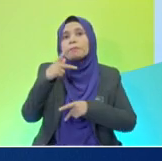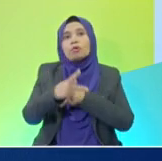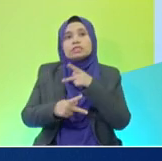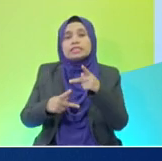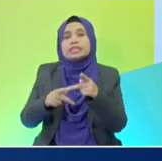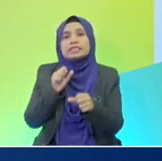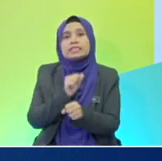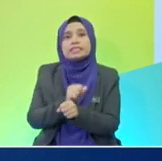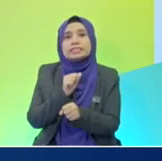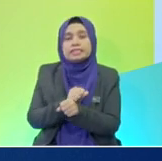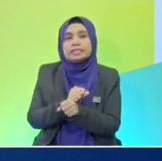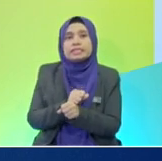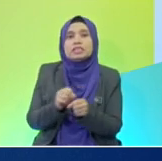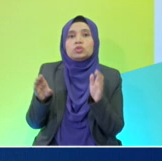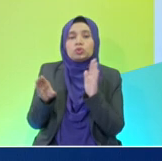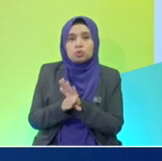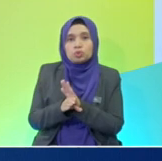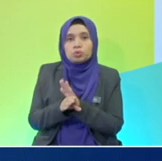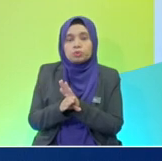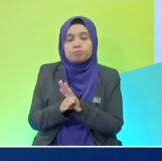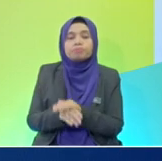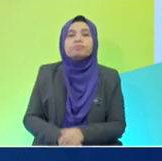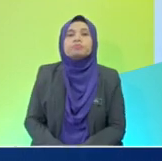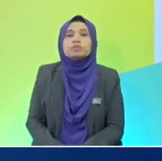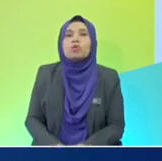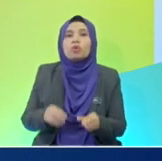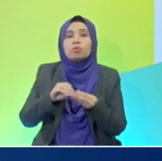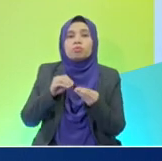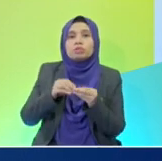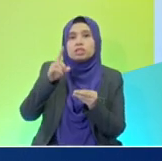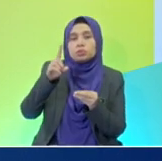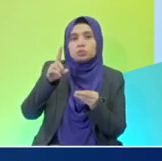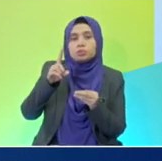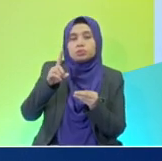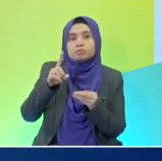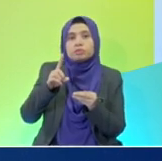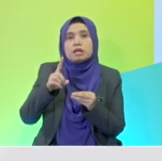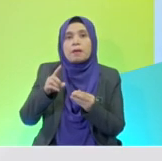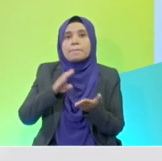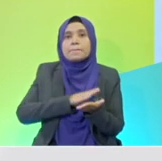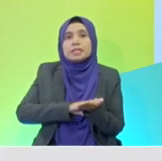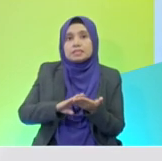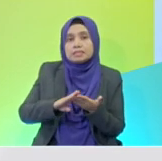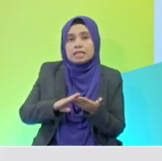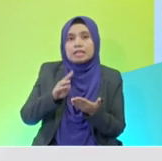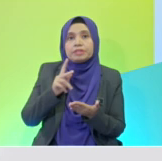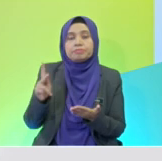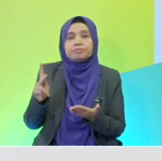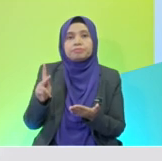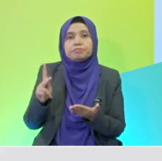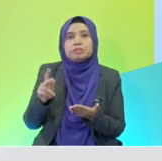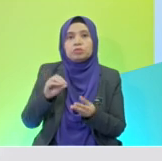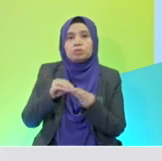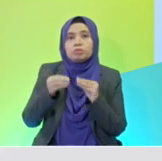Oke contoh kalian nampak bisa nampak dekat sini nunggu 1 kata kerja dia adalah bersihkan yang